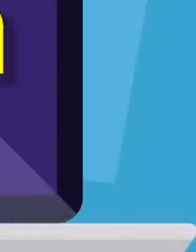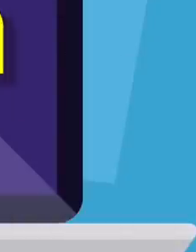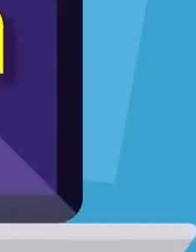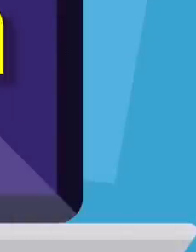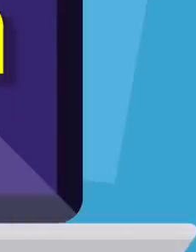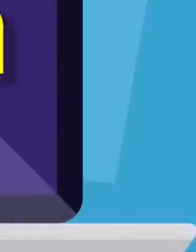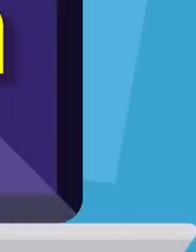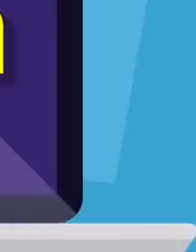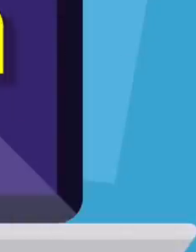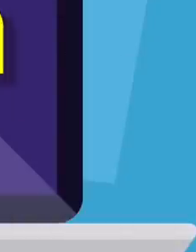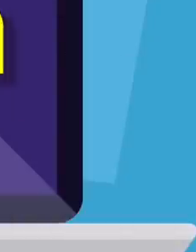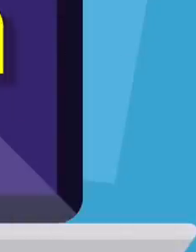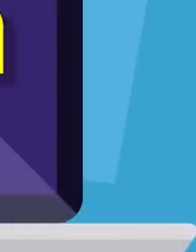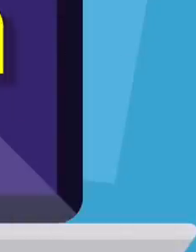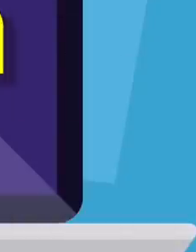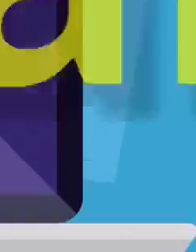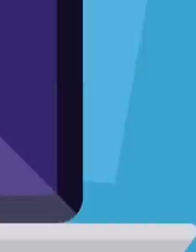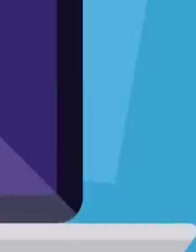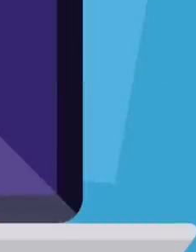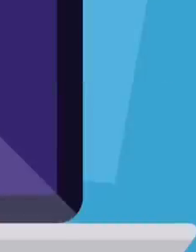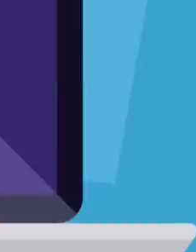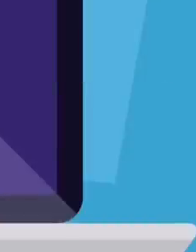activity perjudian